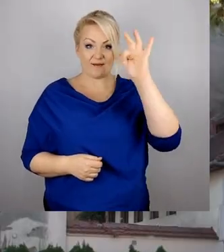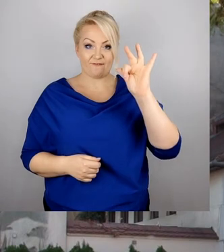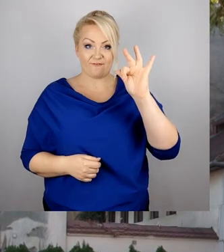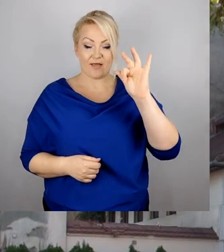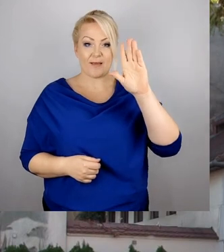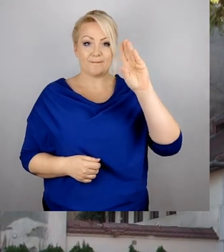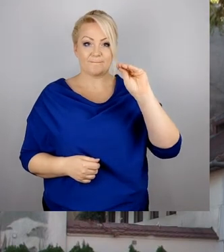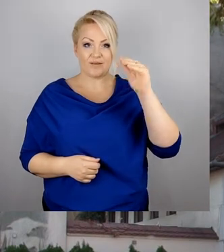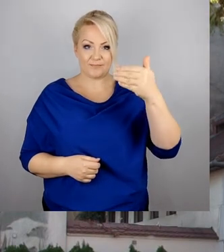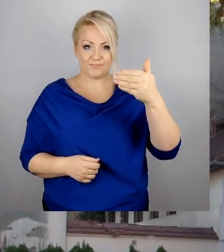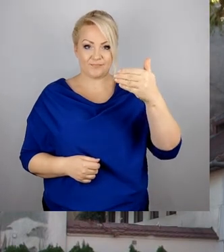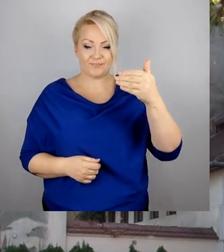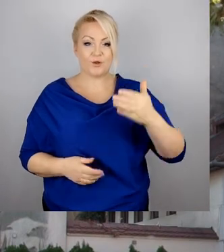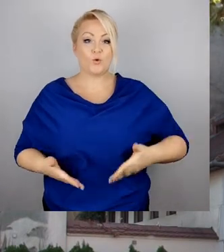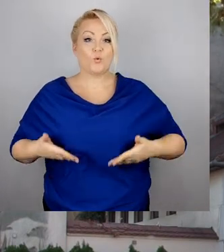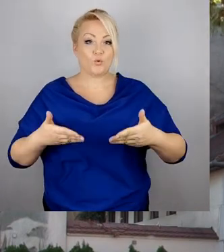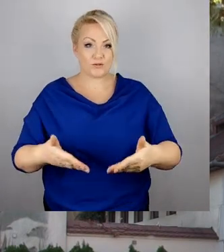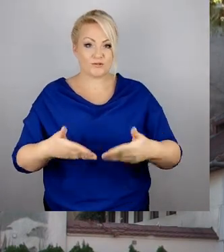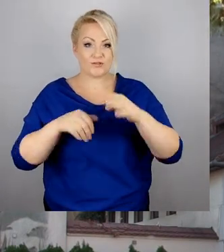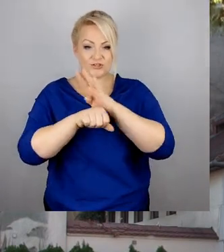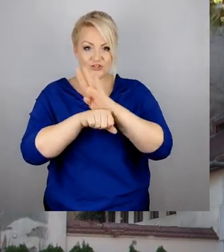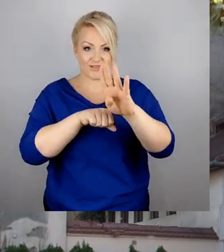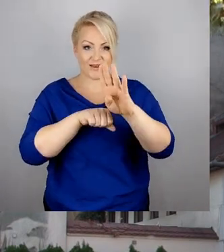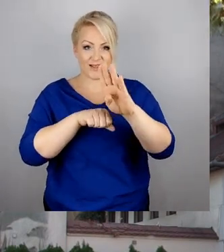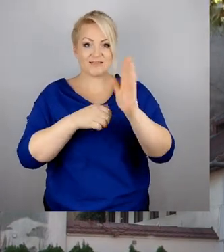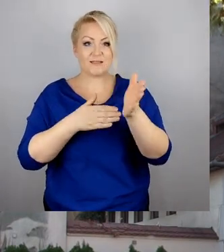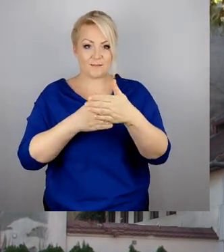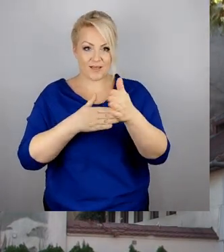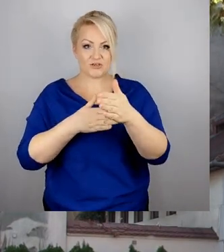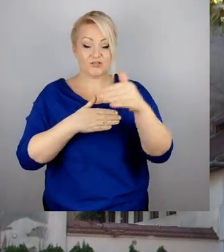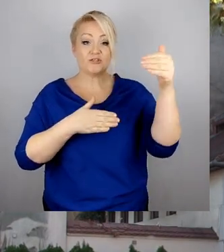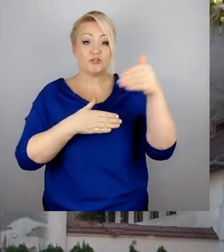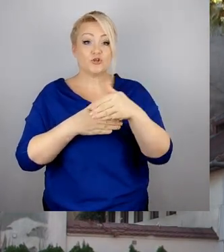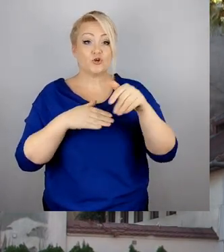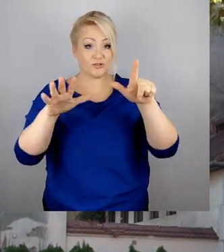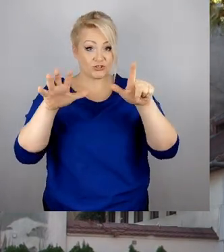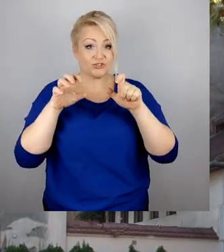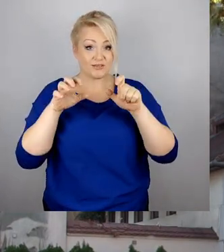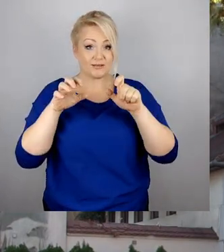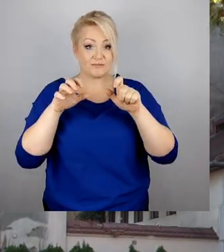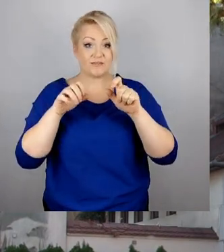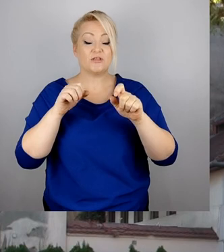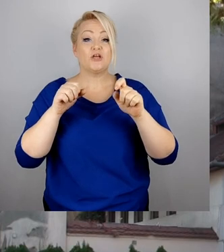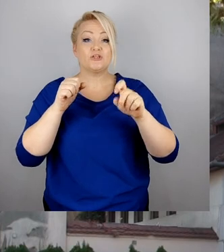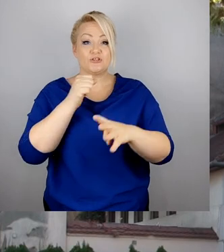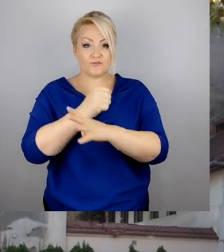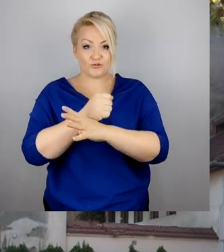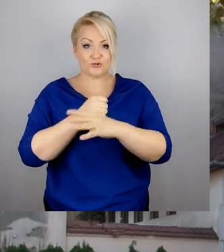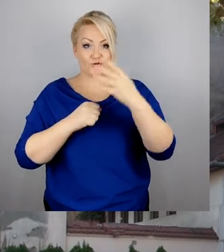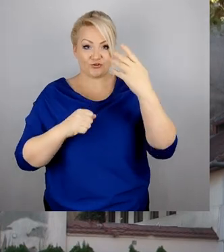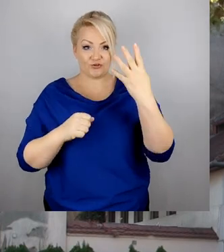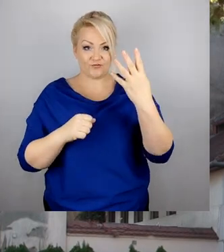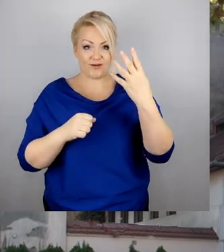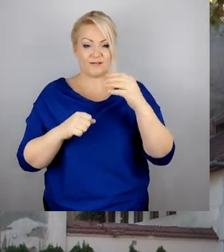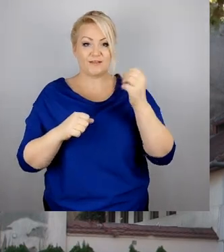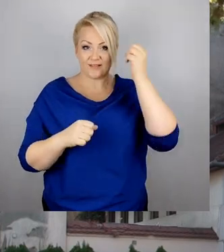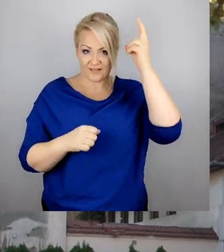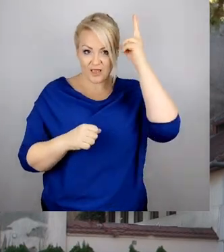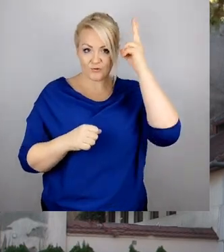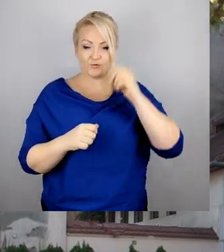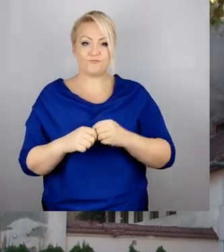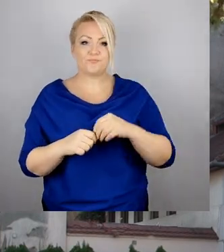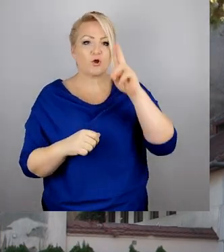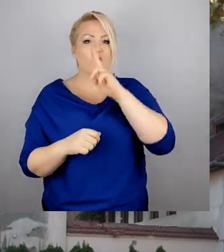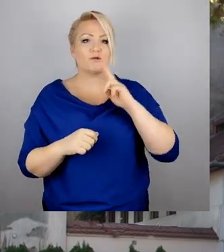tarnowianin, bohater Polski, Węgier i Turcji. Urodził się 14 marca 1794 roku w